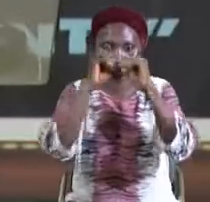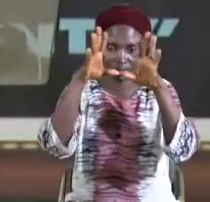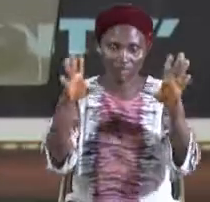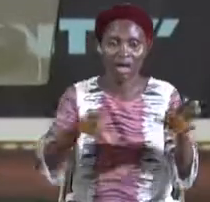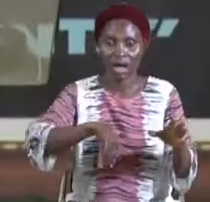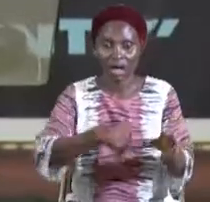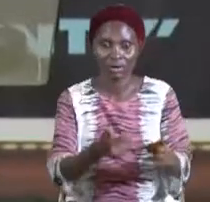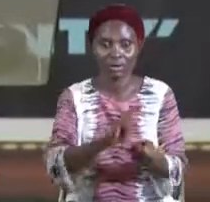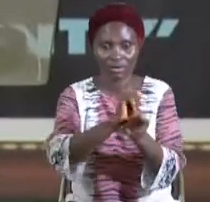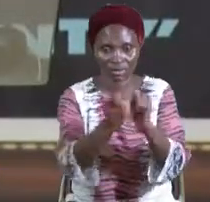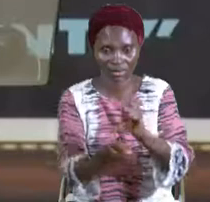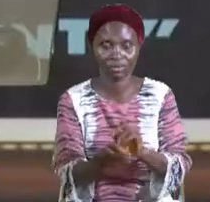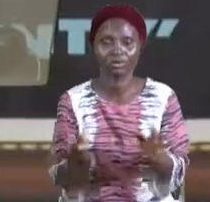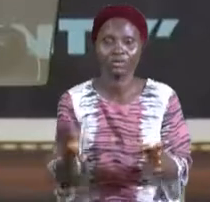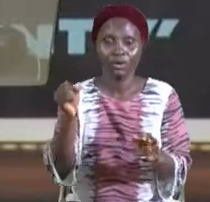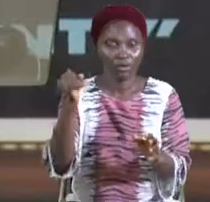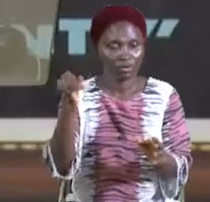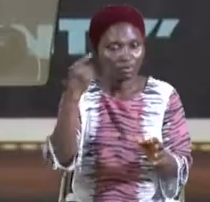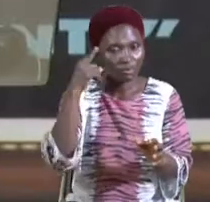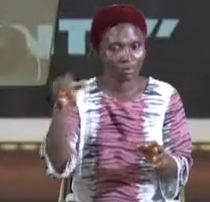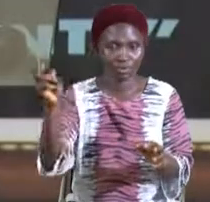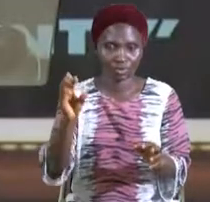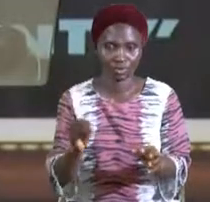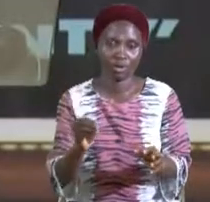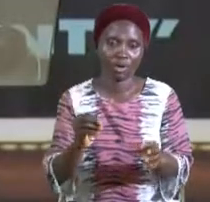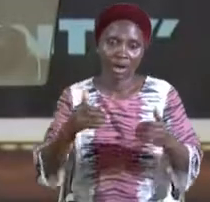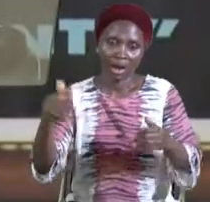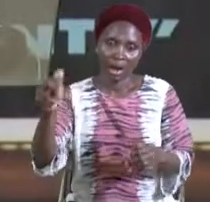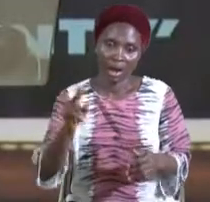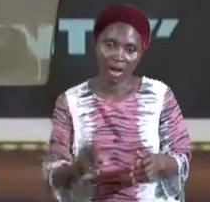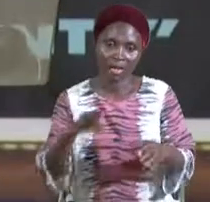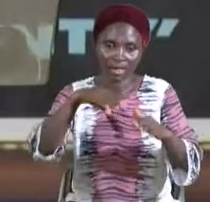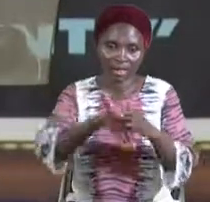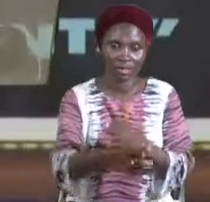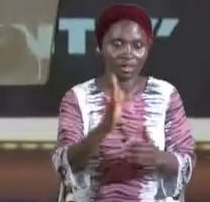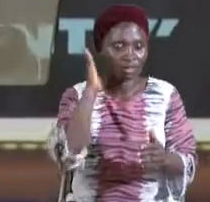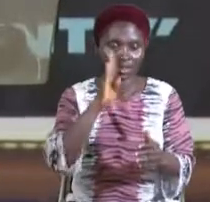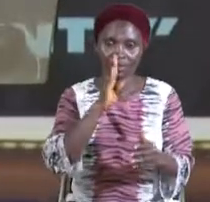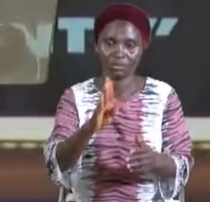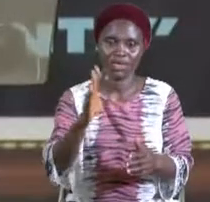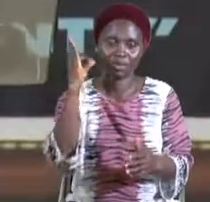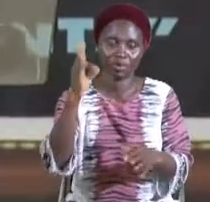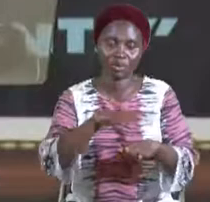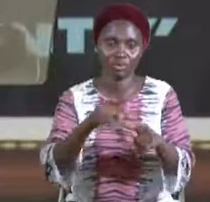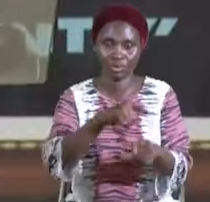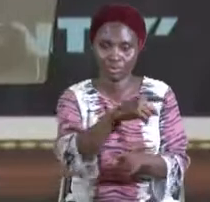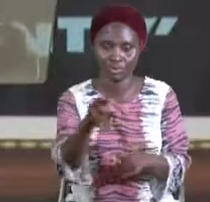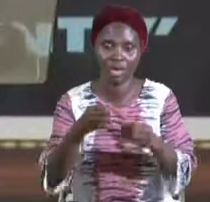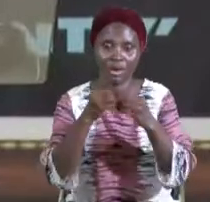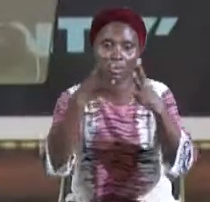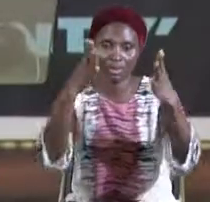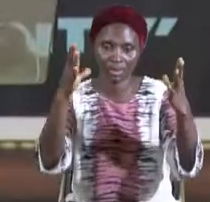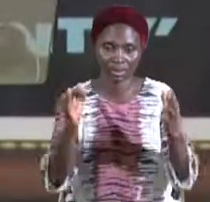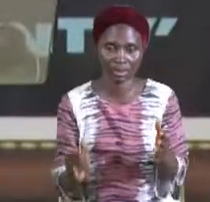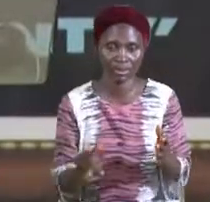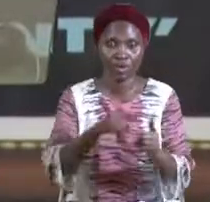information. C'est ainsi en effet que l'entrée dans le royaume éternel de notre Seigneur et Sauveur Jésus-Christ vous sera pleinement accordée.